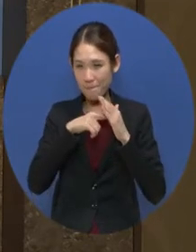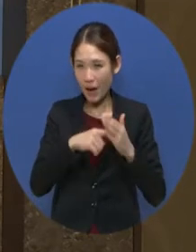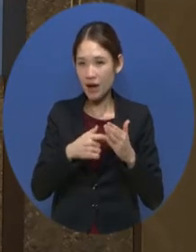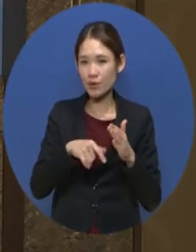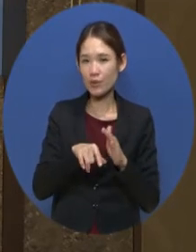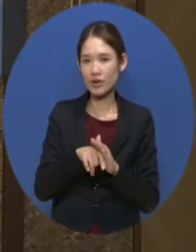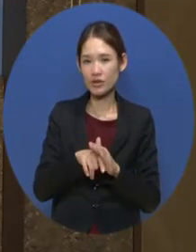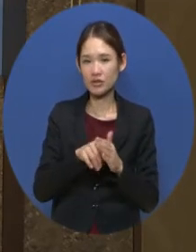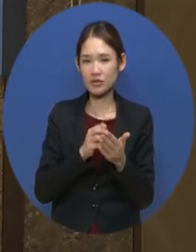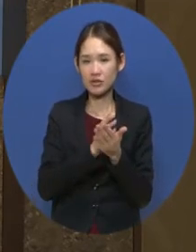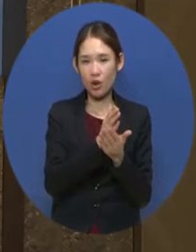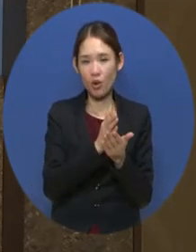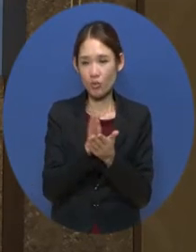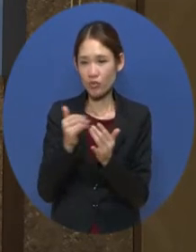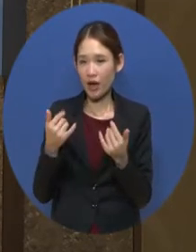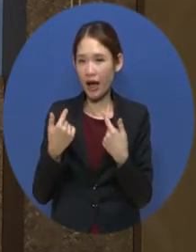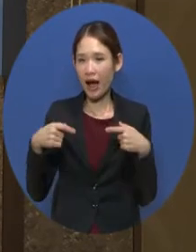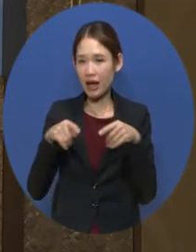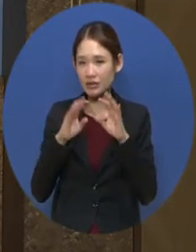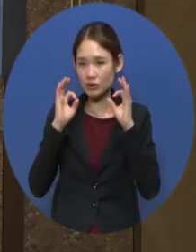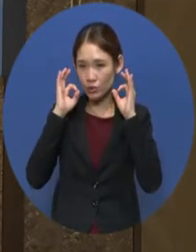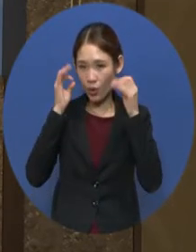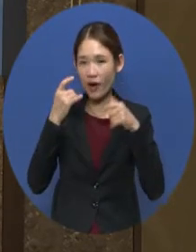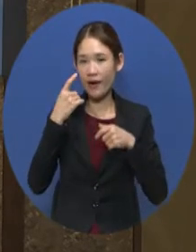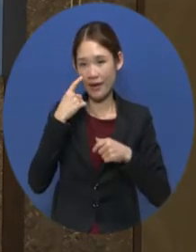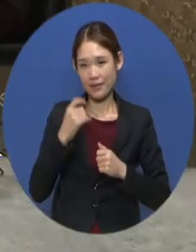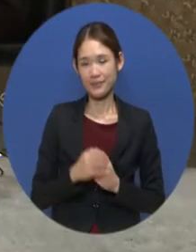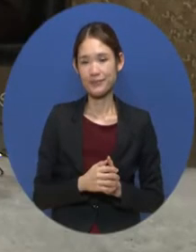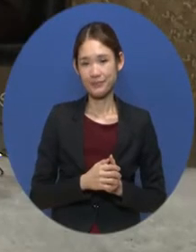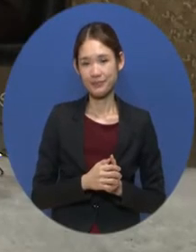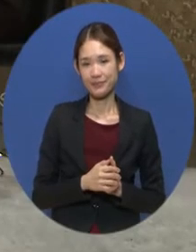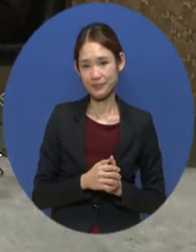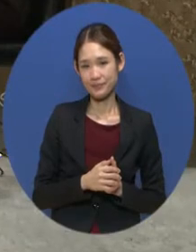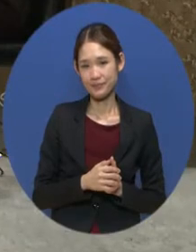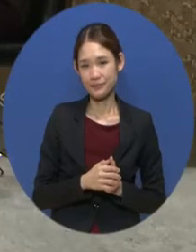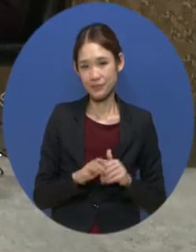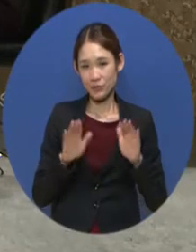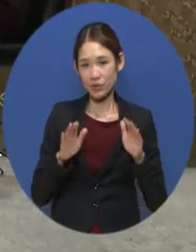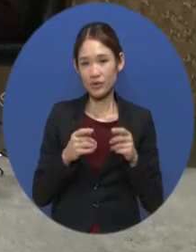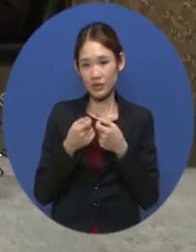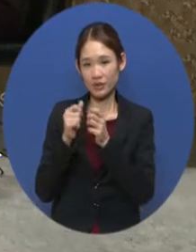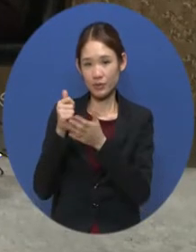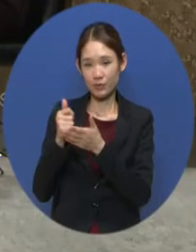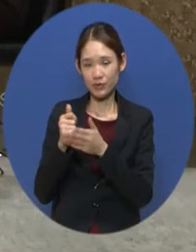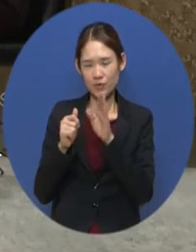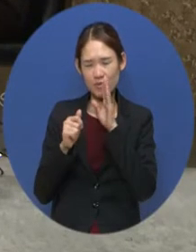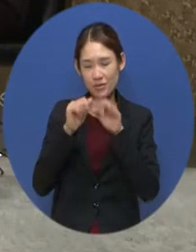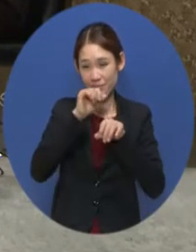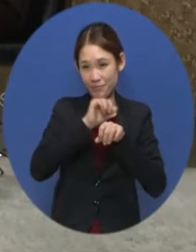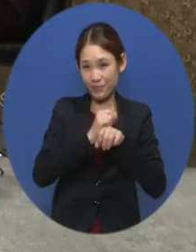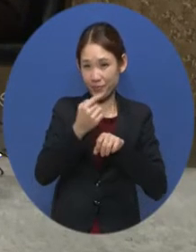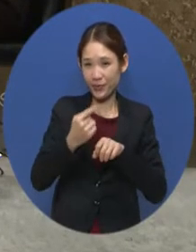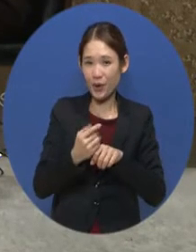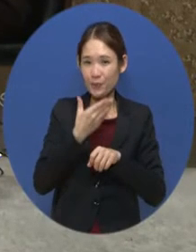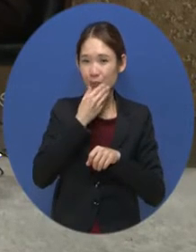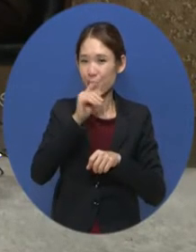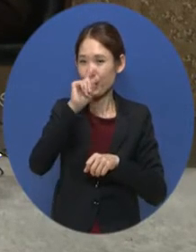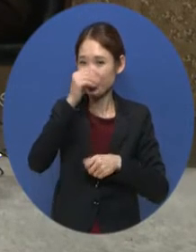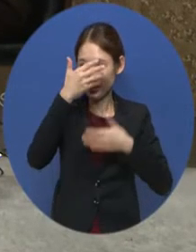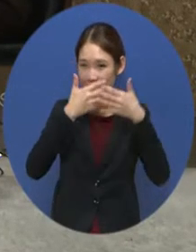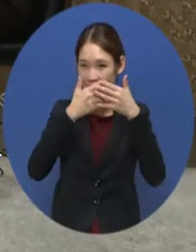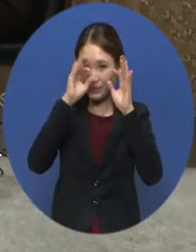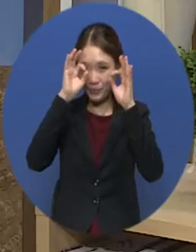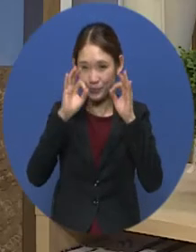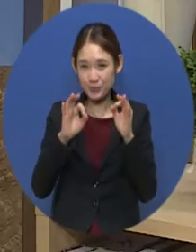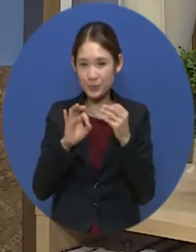최대한 전문가들이 같이 노력을 하고 있습니다. 그럼 오늘 팀장님 정말 잘 나와 주셨네요. 오늘 네. 저희 이제